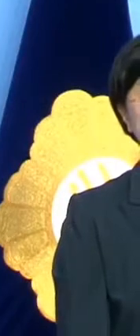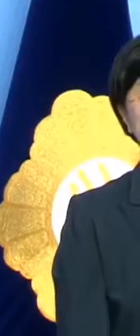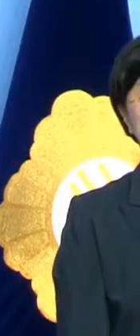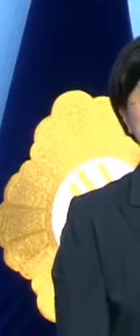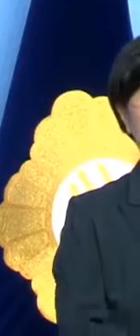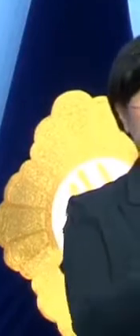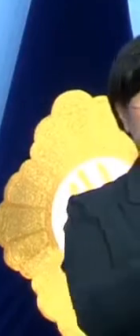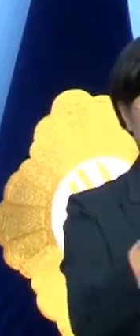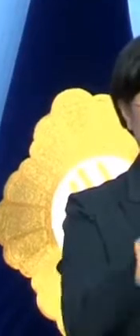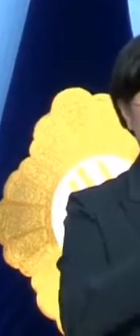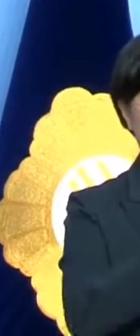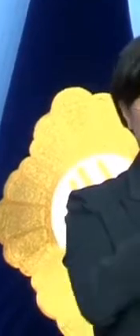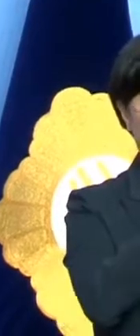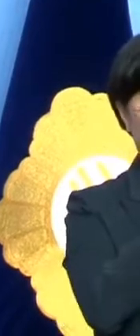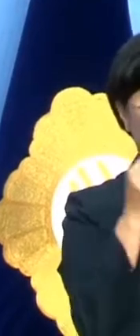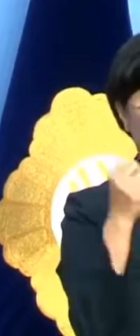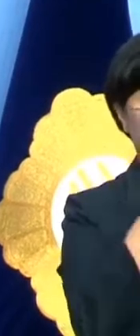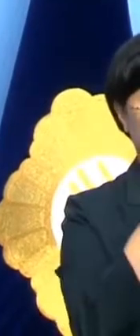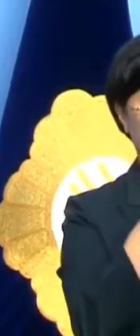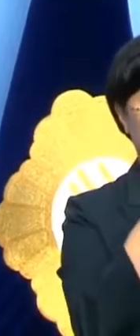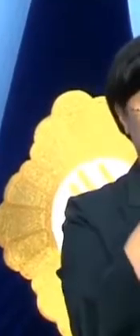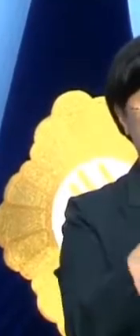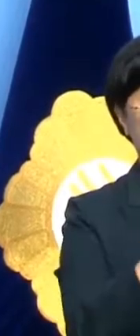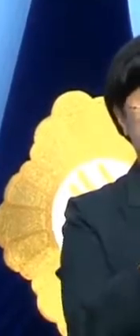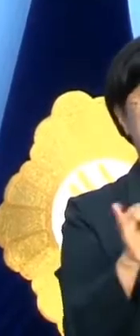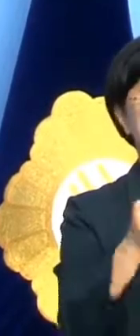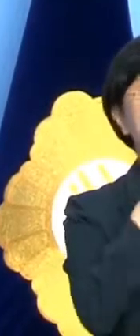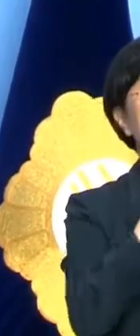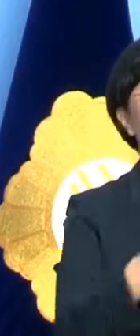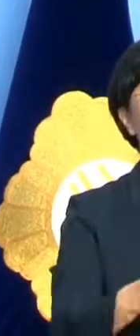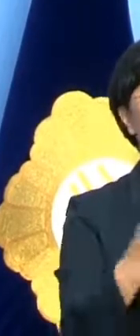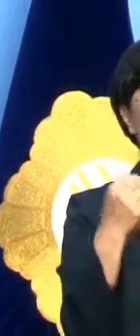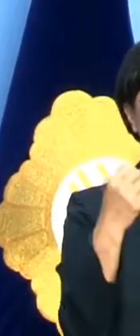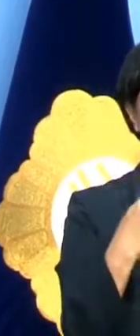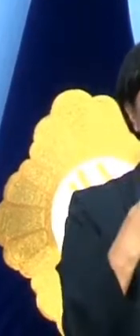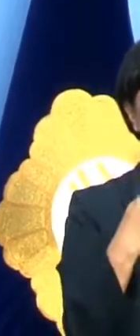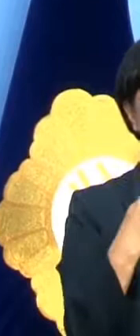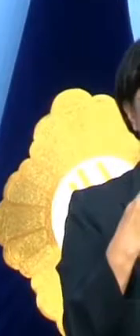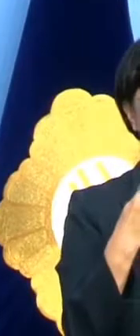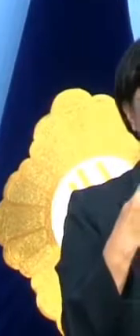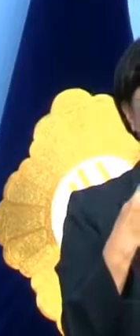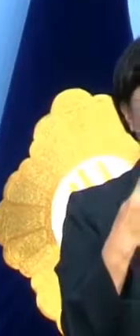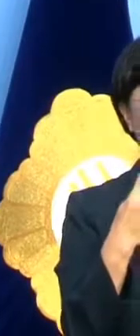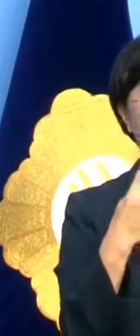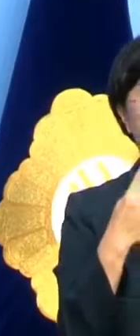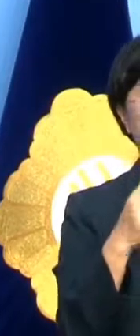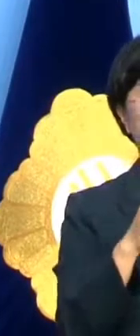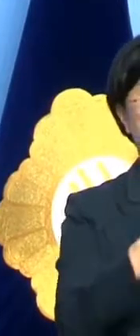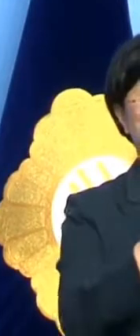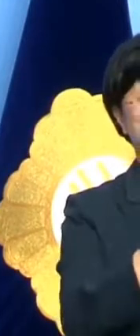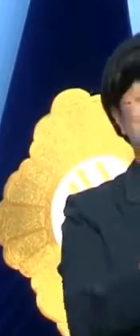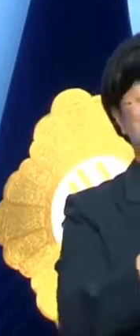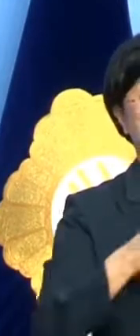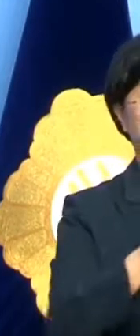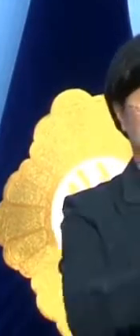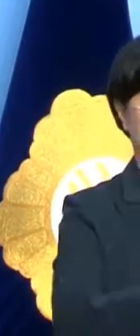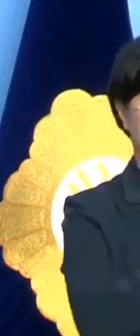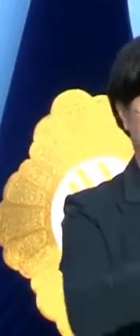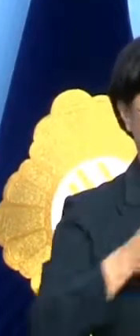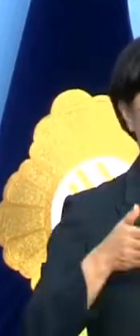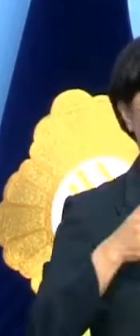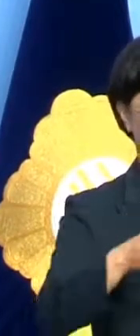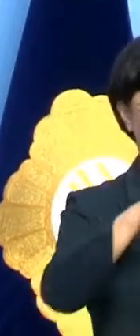사망 실종 분 11명 인명 피해 뿐만이 아니고 교량 그리고 도로 재방